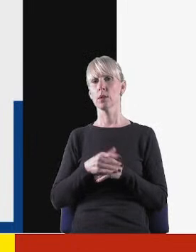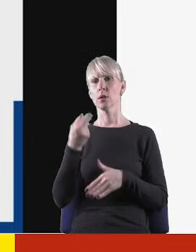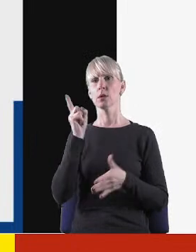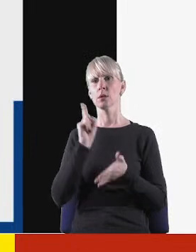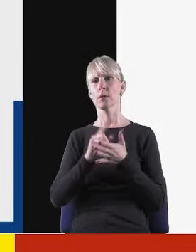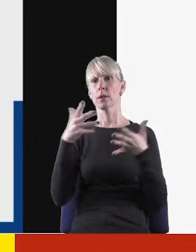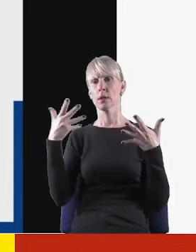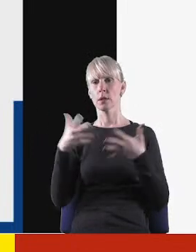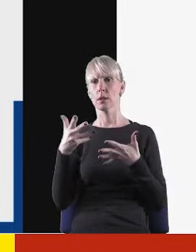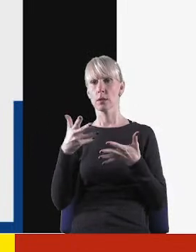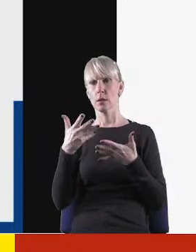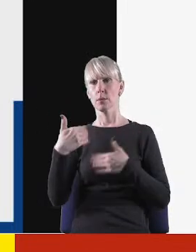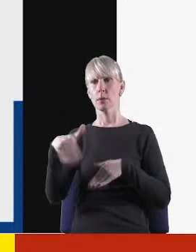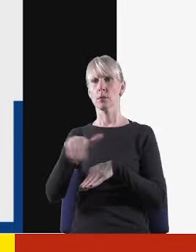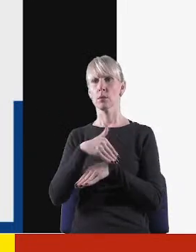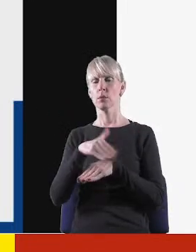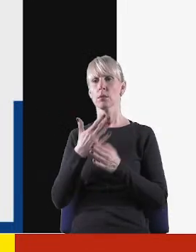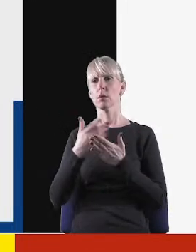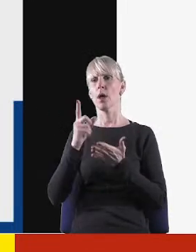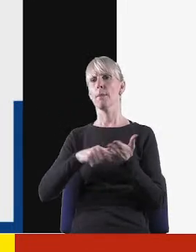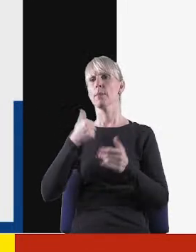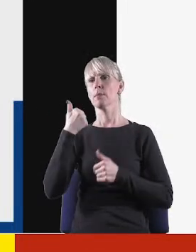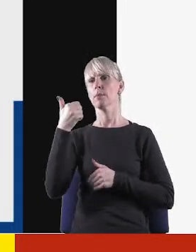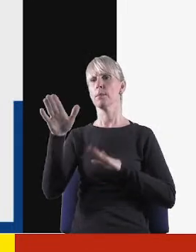zewnętrznych. Na pierwszym miejscu